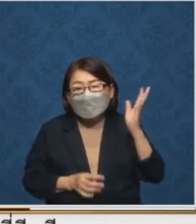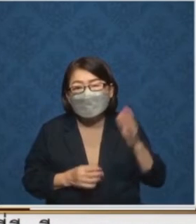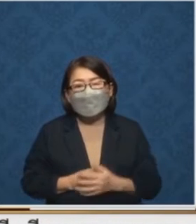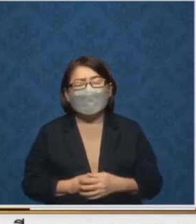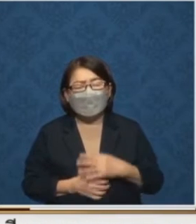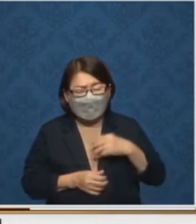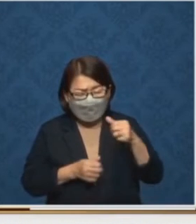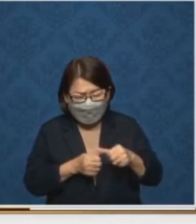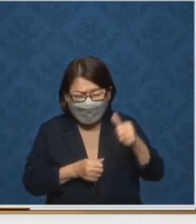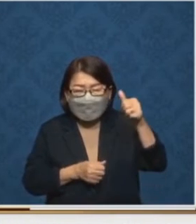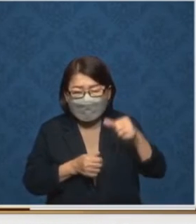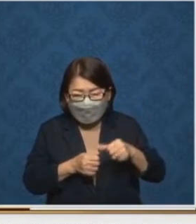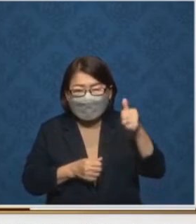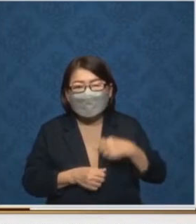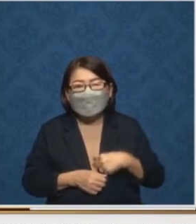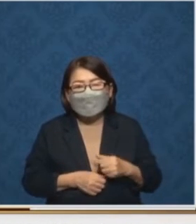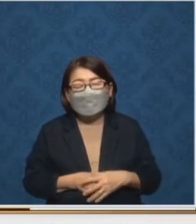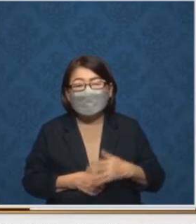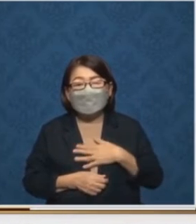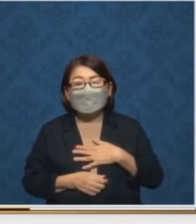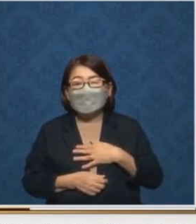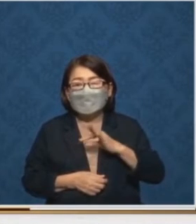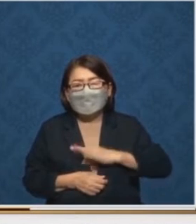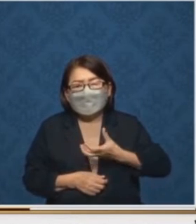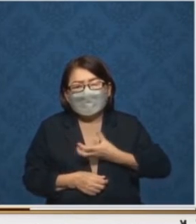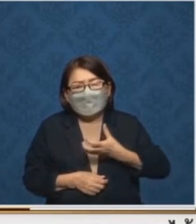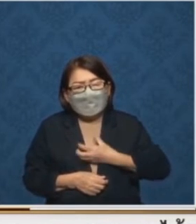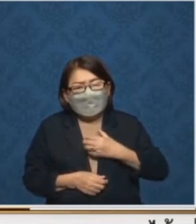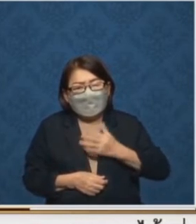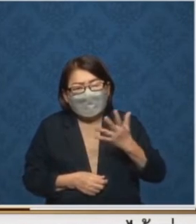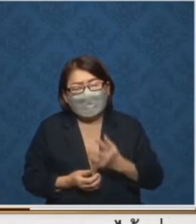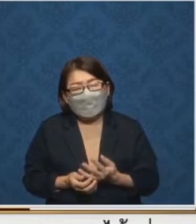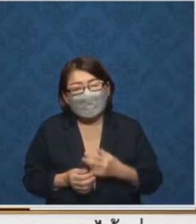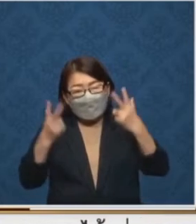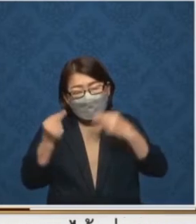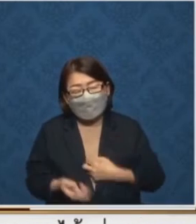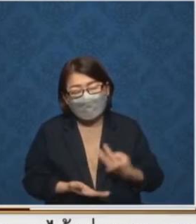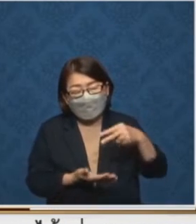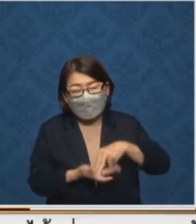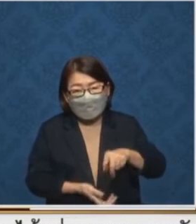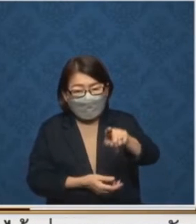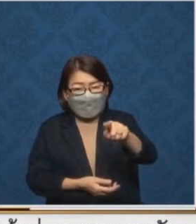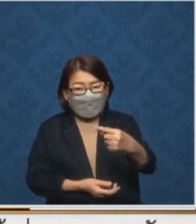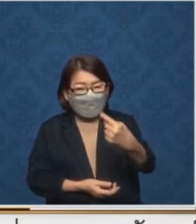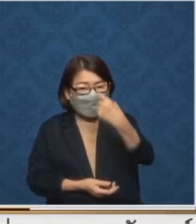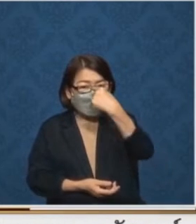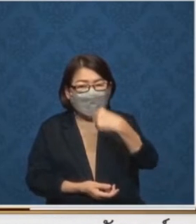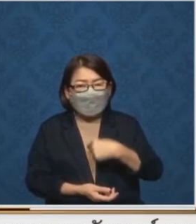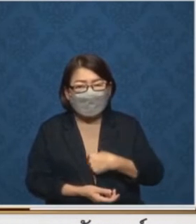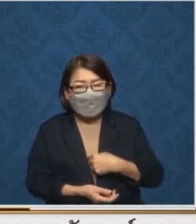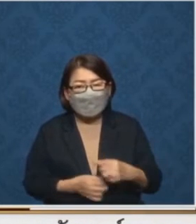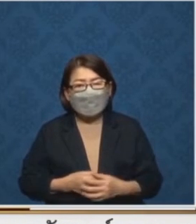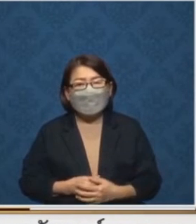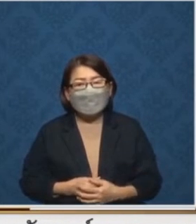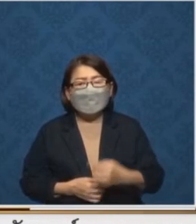ับถ้าแ่ง 1 แนล้านบาทเราจะไม่ปวดหัวปัญหาจนคนตายเป็หมื่นติดโลกเป็นร้านเด๋ยไปดแนต่อ